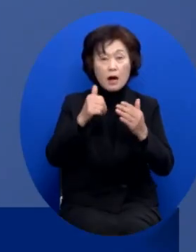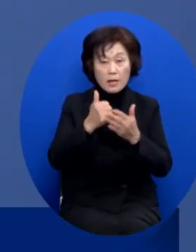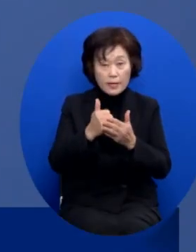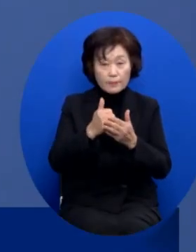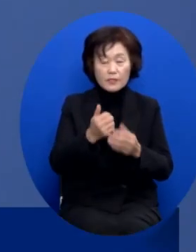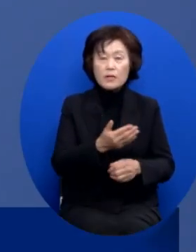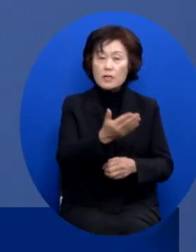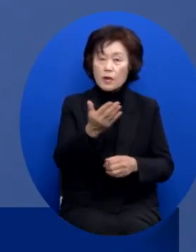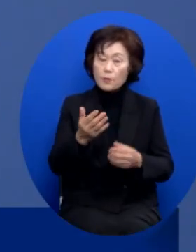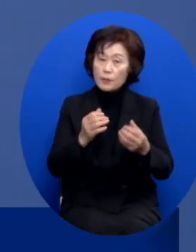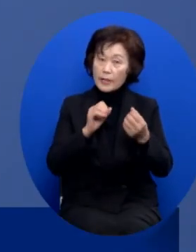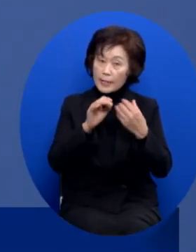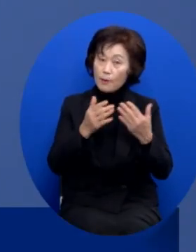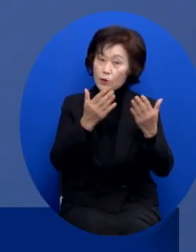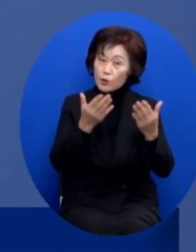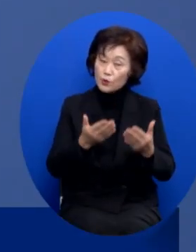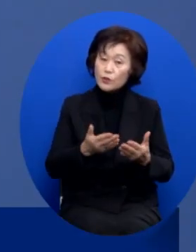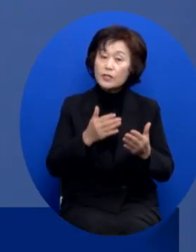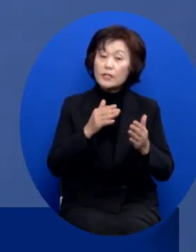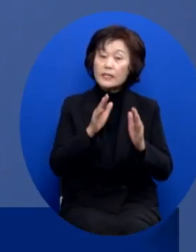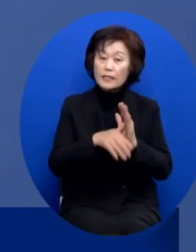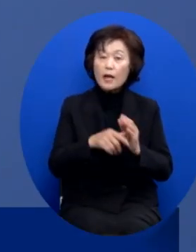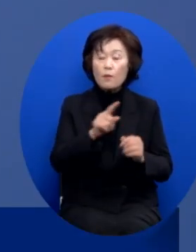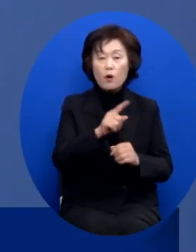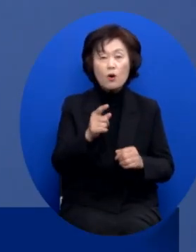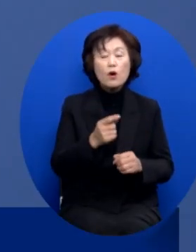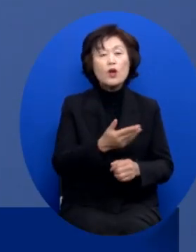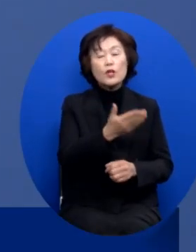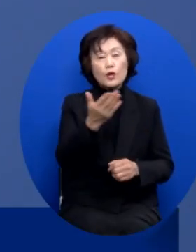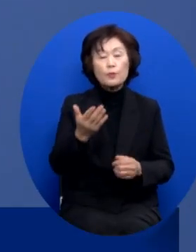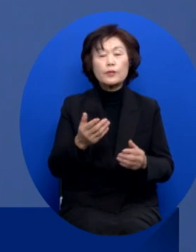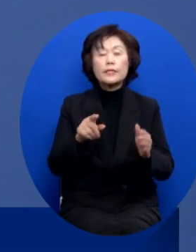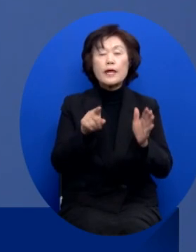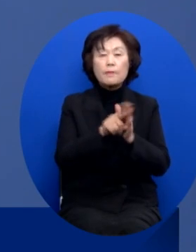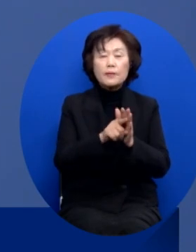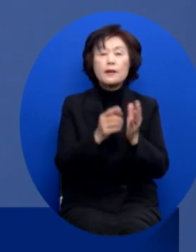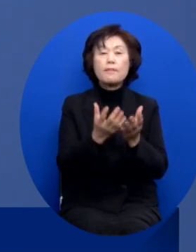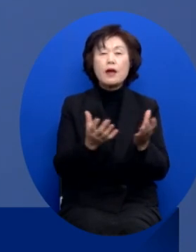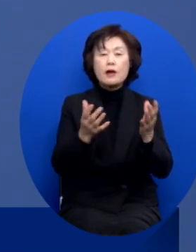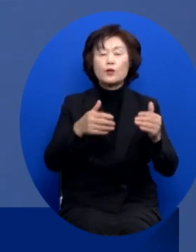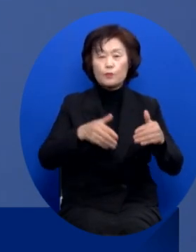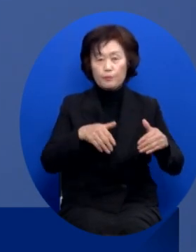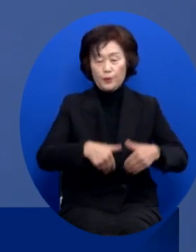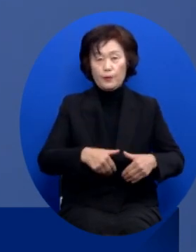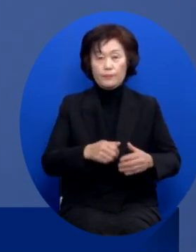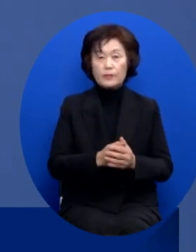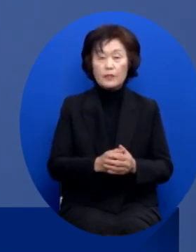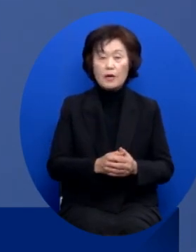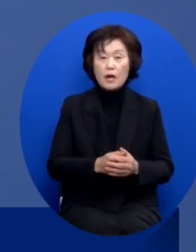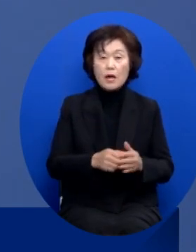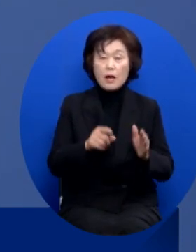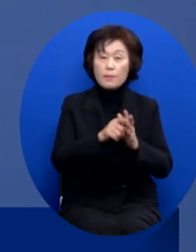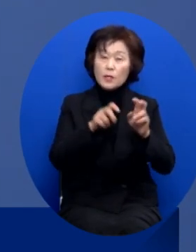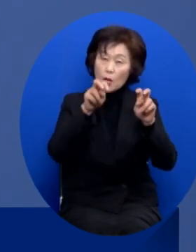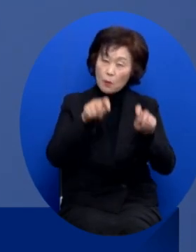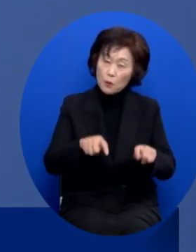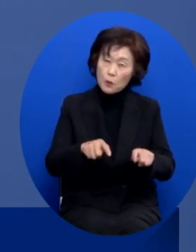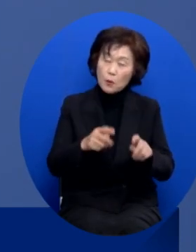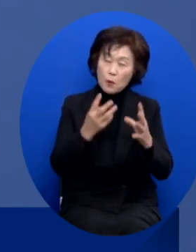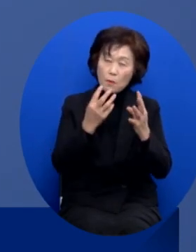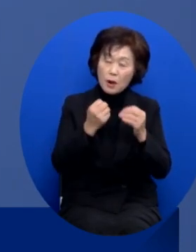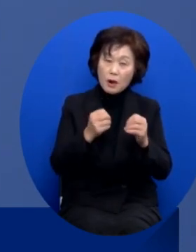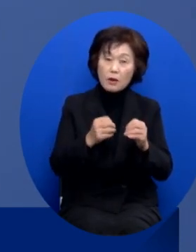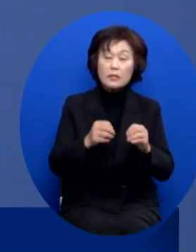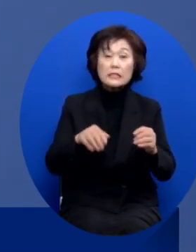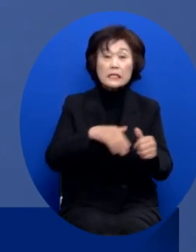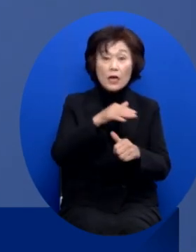여러분들에게 해답을 주시는데 그건 어디에 걸려요? 여러분 믿음의 용량이 걸려있는 것이에요. 그 불신 영혼들이 많이 있는 상황에서